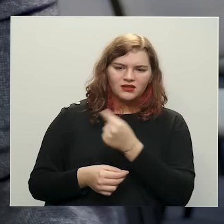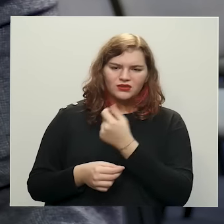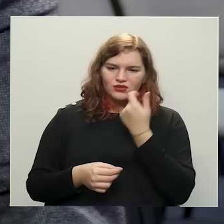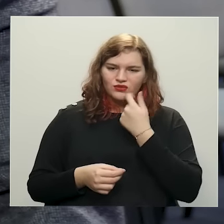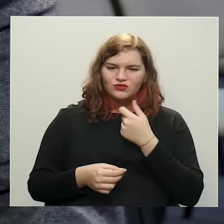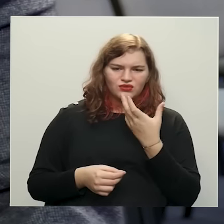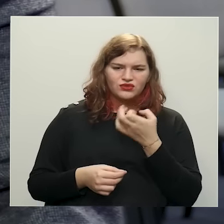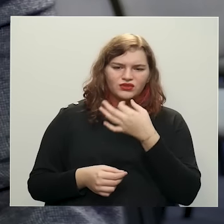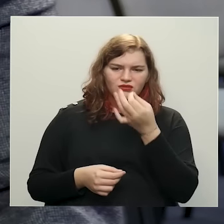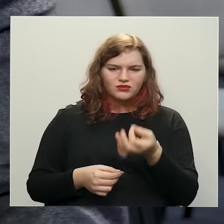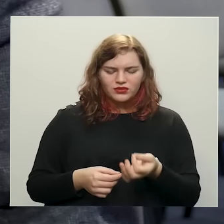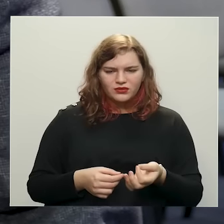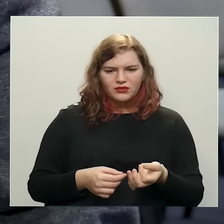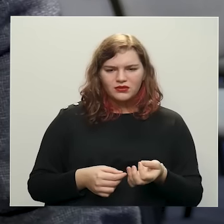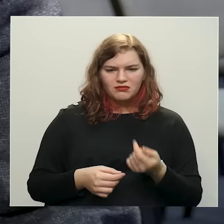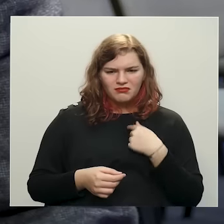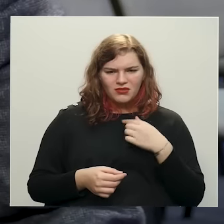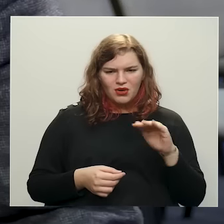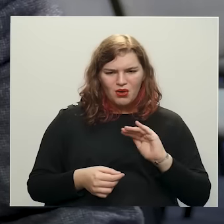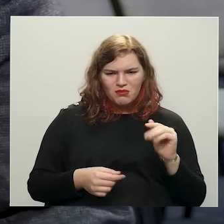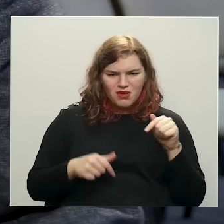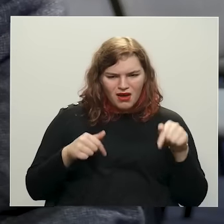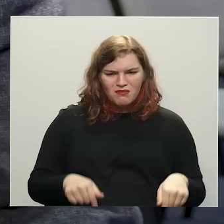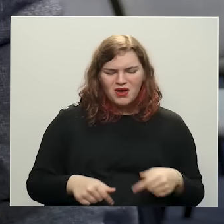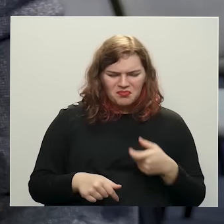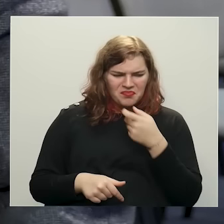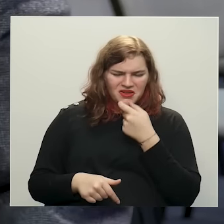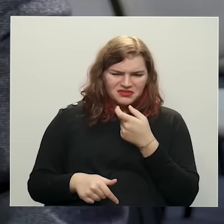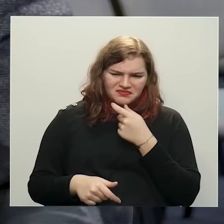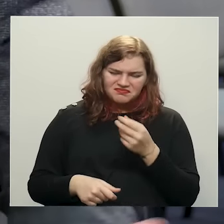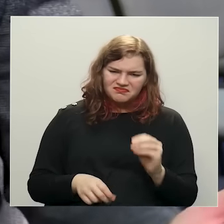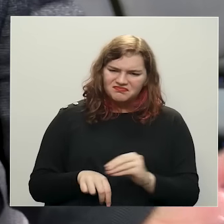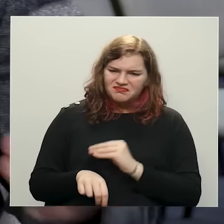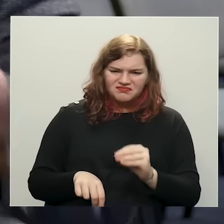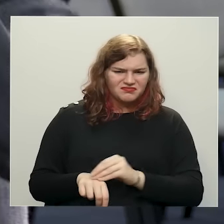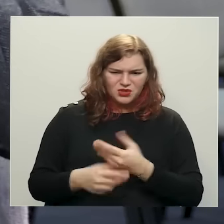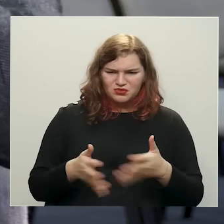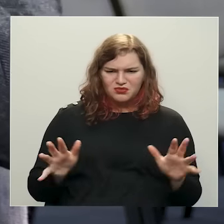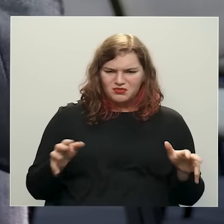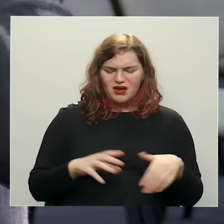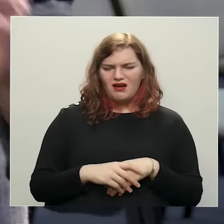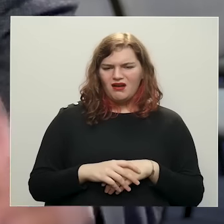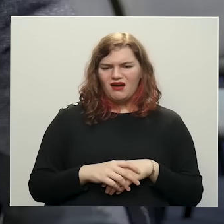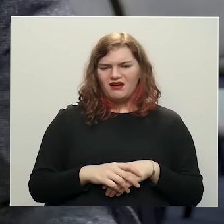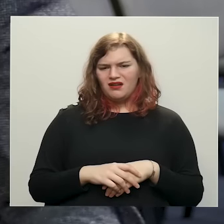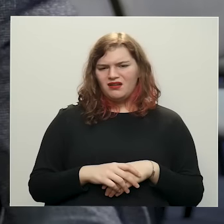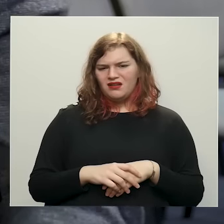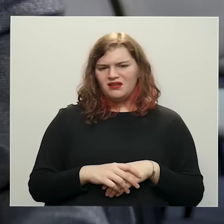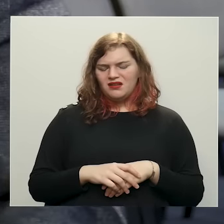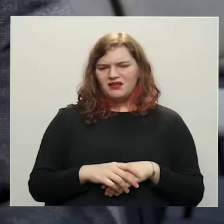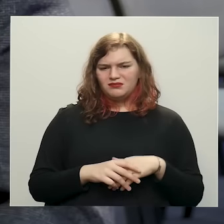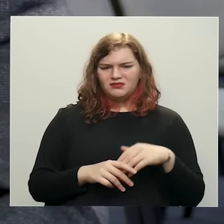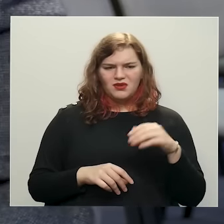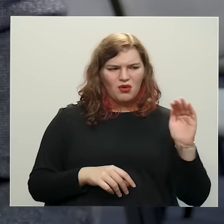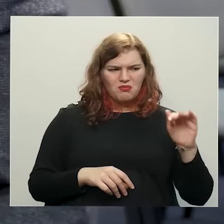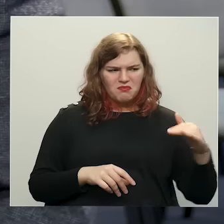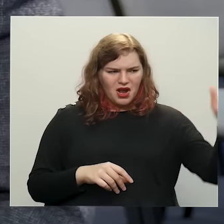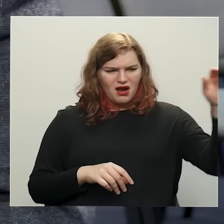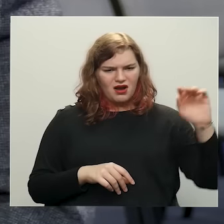știi ce spui. Să mai avem noi copii acum? Nu mai, nu știu, nu, dai seama, copiii mari